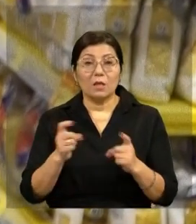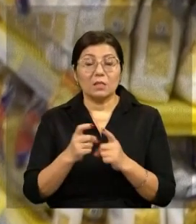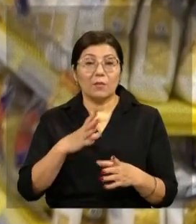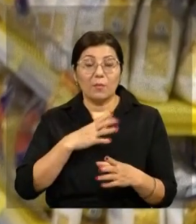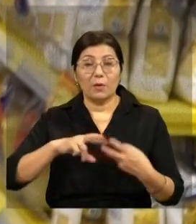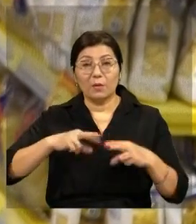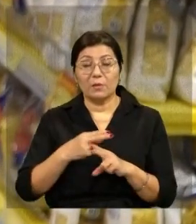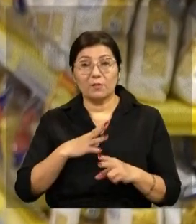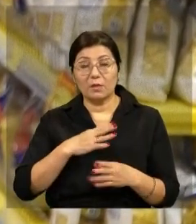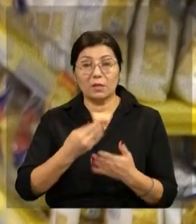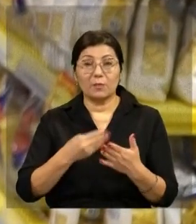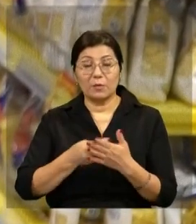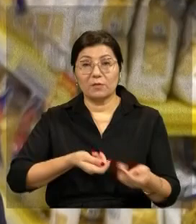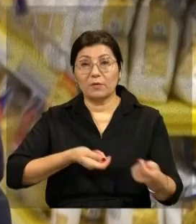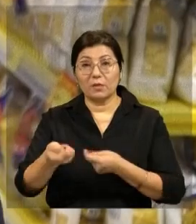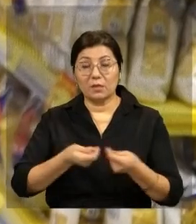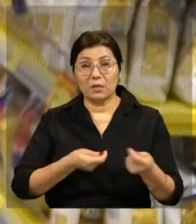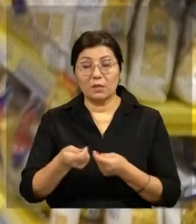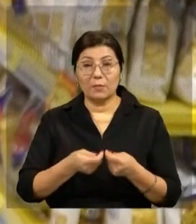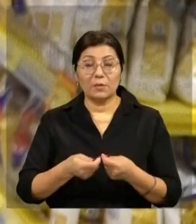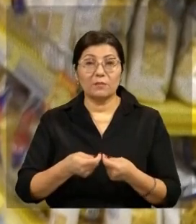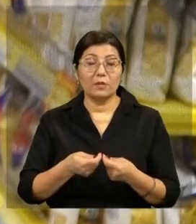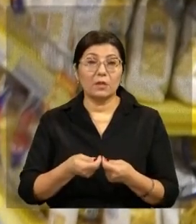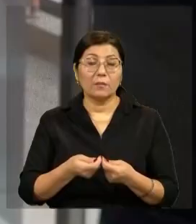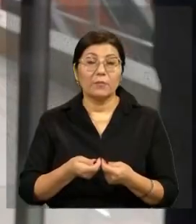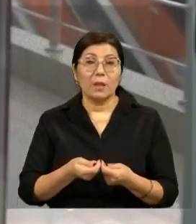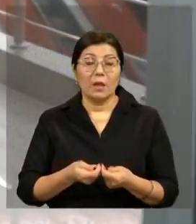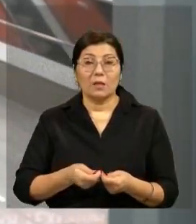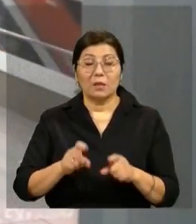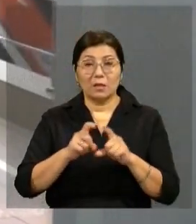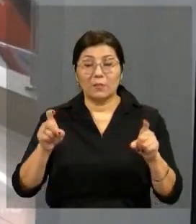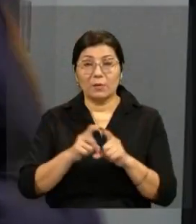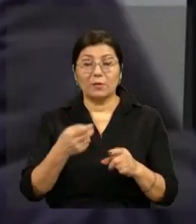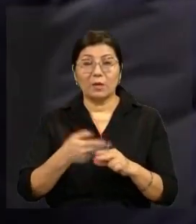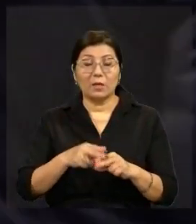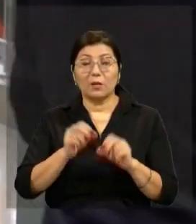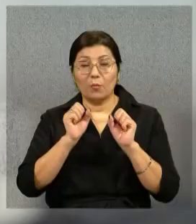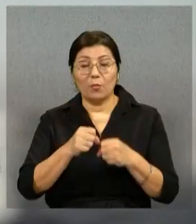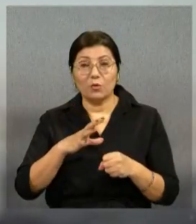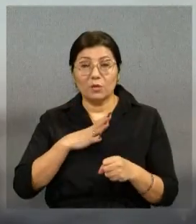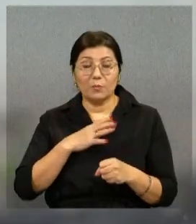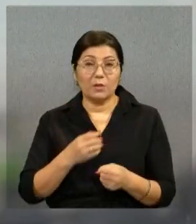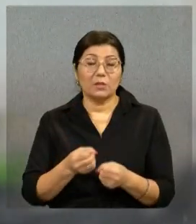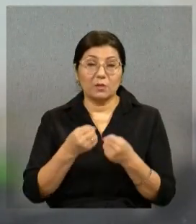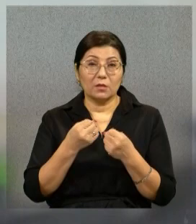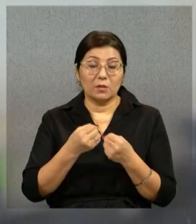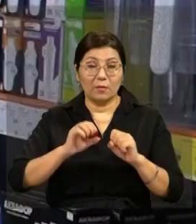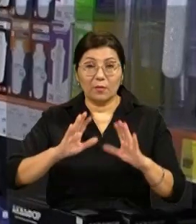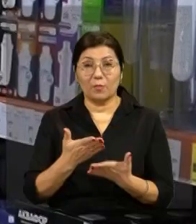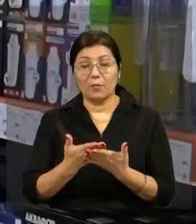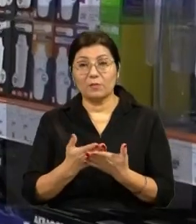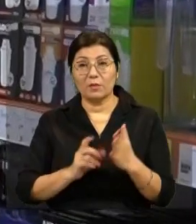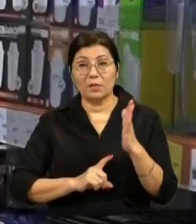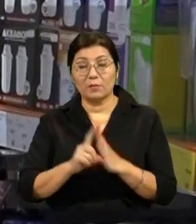дали методические советы руководителям и заведующим торговых объектов. Это может показаться рядовым случаем, но начиная с входа, приоритетная